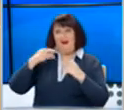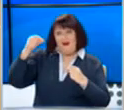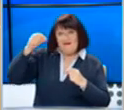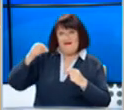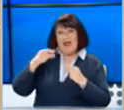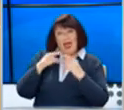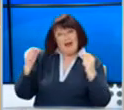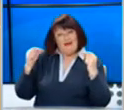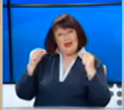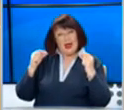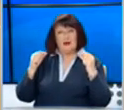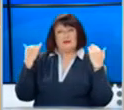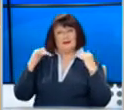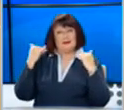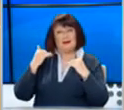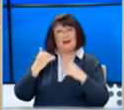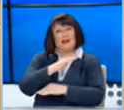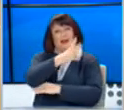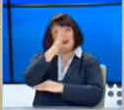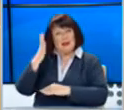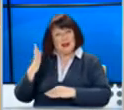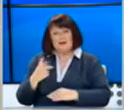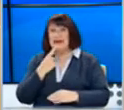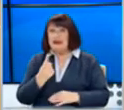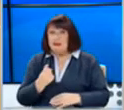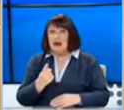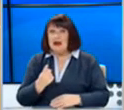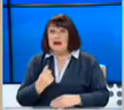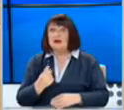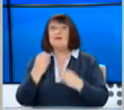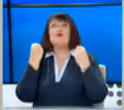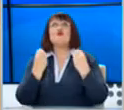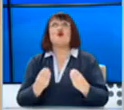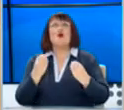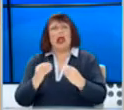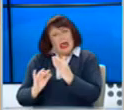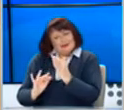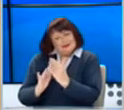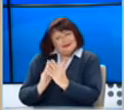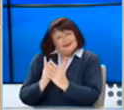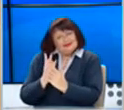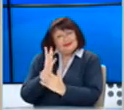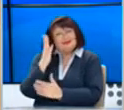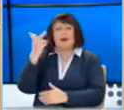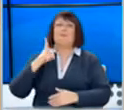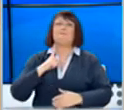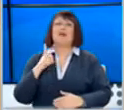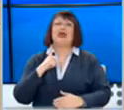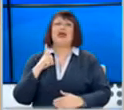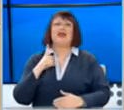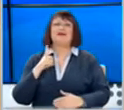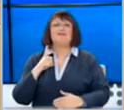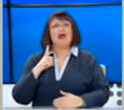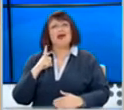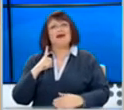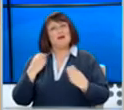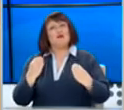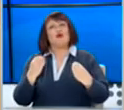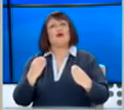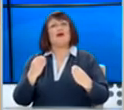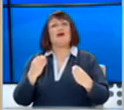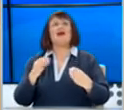του 21, έχει, όπως είπα και στην πρωτολογία μου, πολύ καλύτερη συμπεριφορά από αυτή την οποία περίμεναν και οι δασολόγοι. Η φύση λοιπόν θα